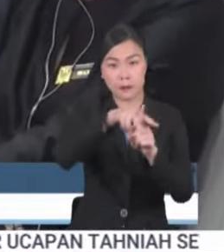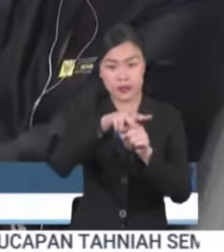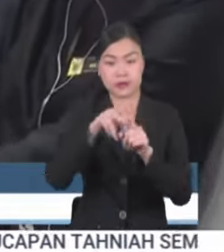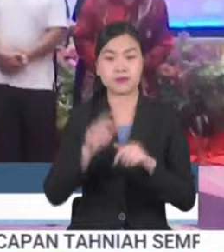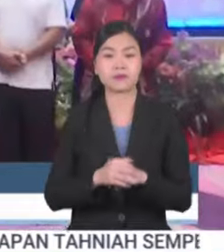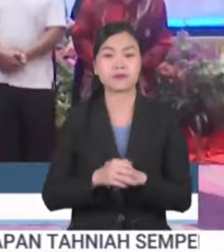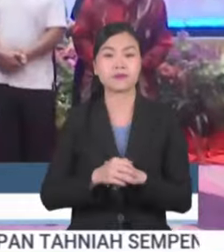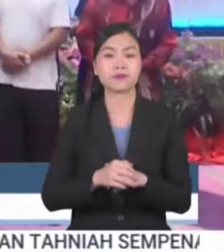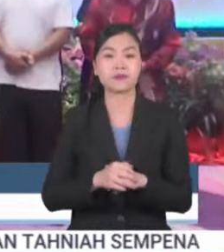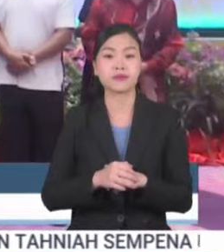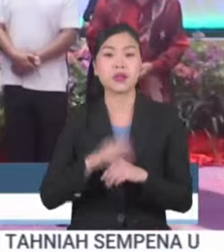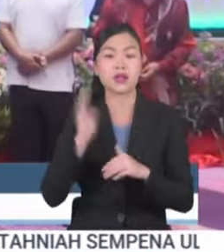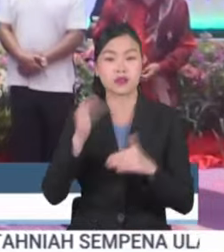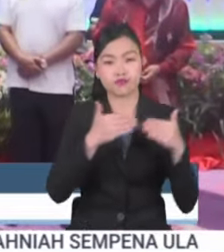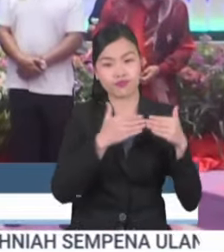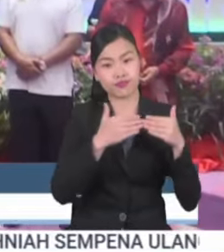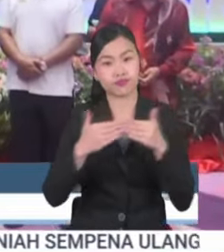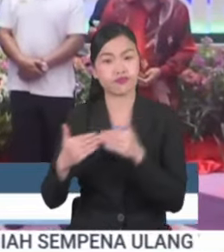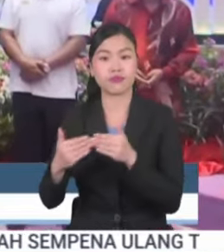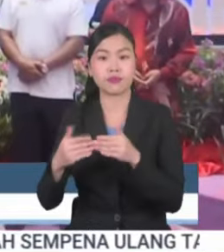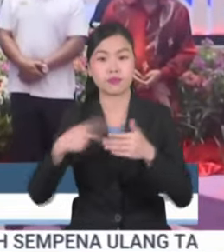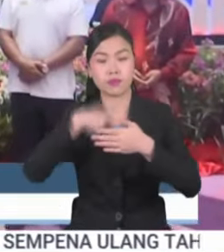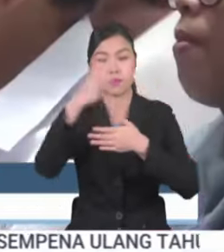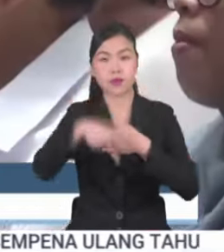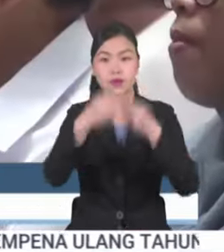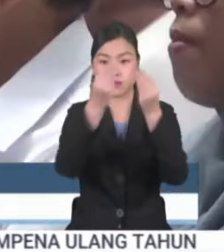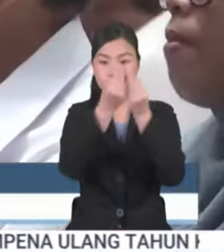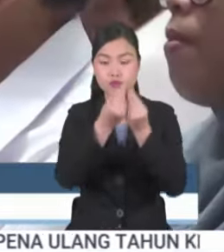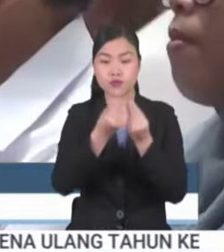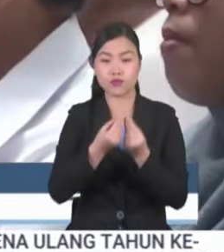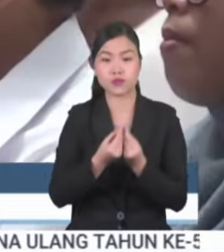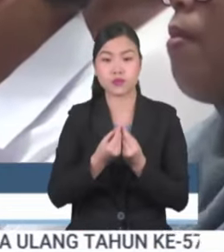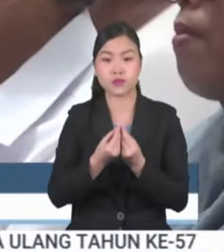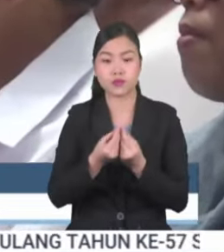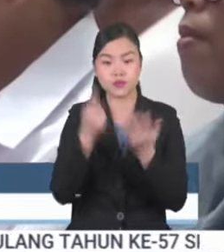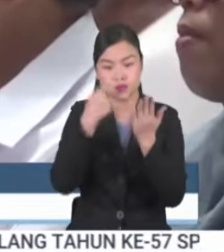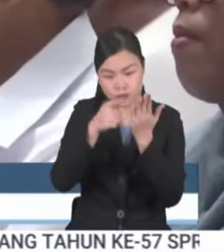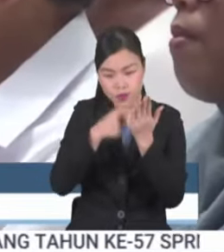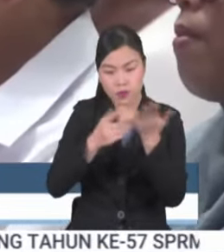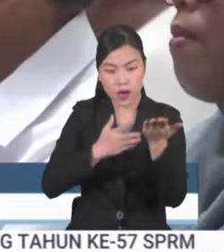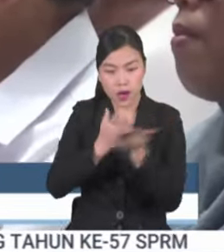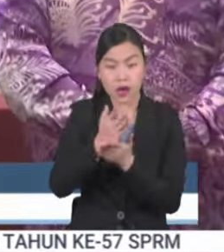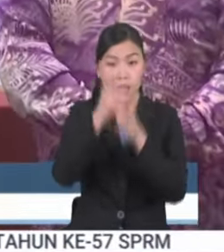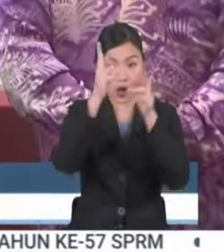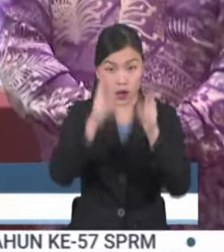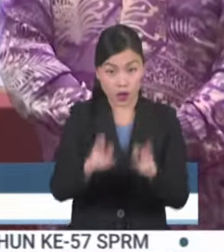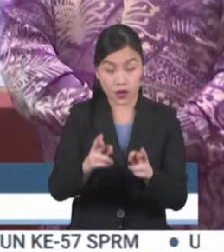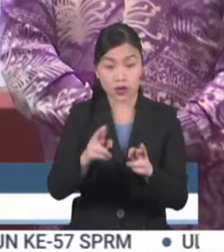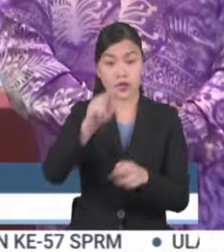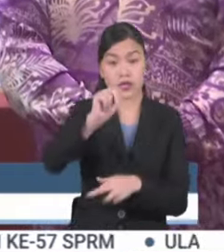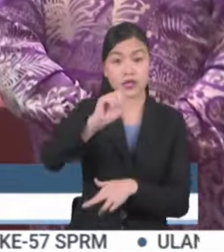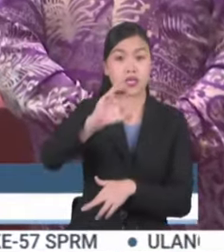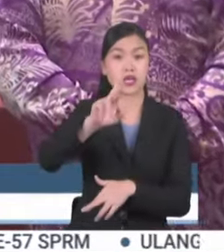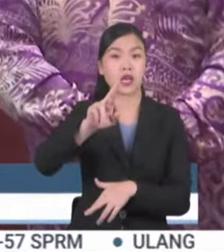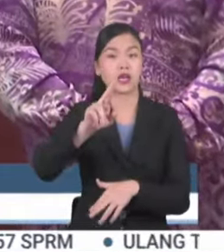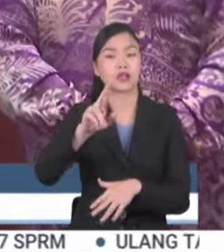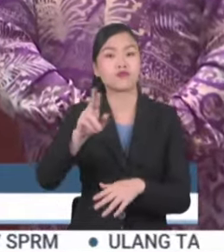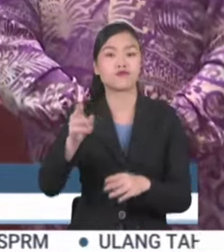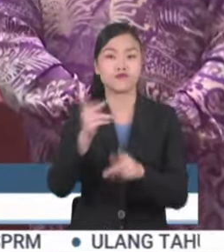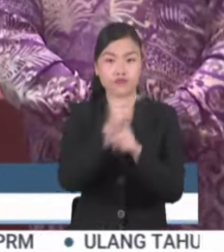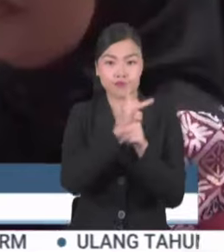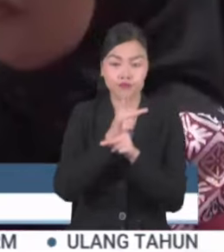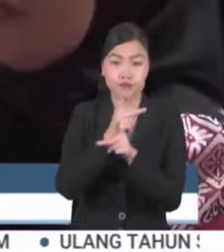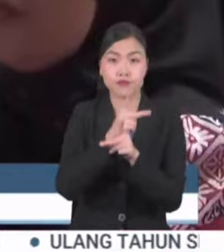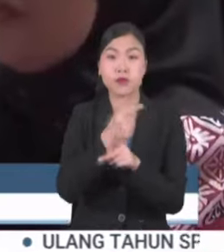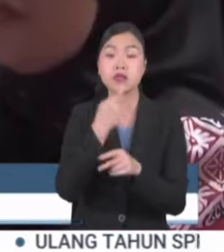kerajaan akan meneruskan program pengukuran NCR inisiatif baru bagi memastikan hak rakyat terhadap tanah NCR terjamin. Beliau